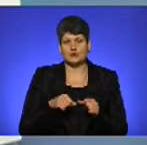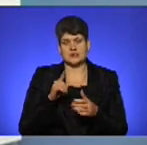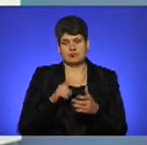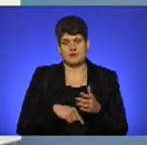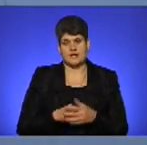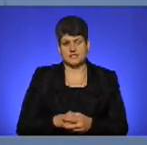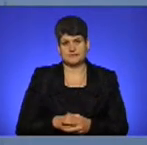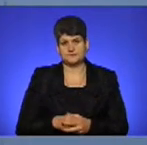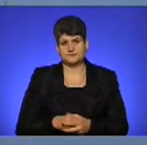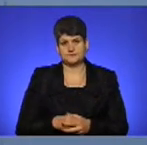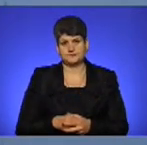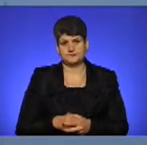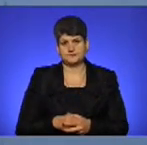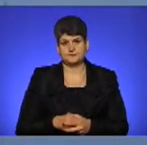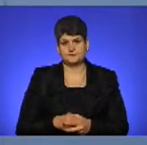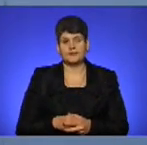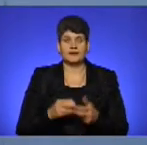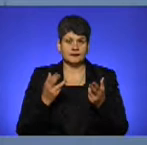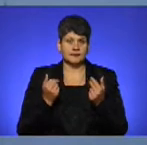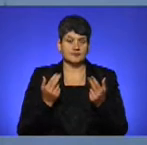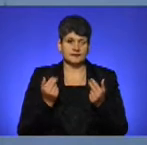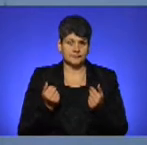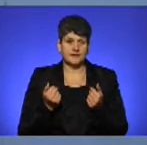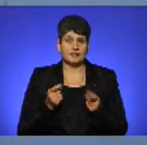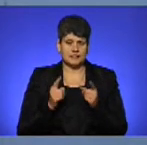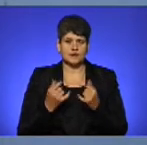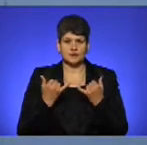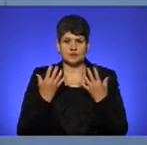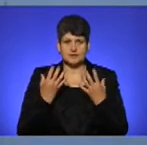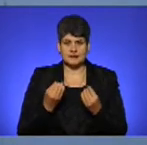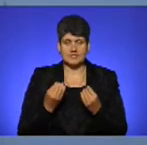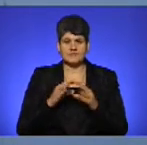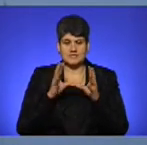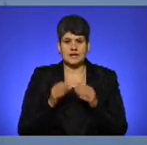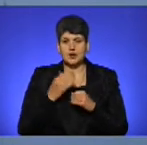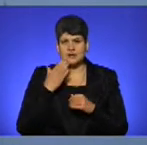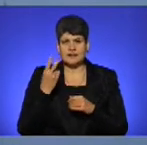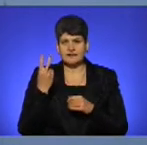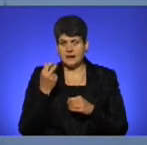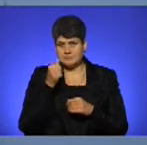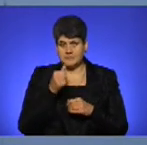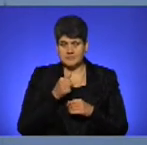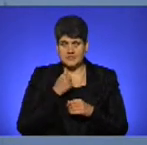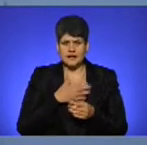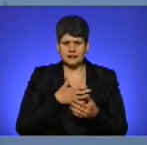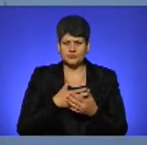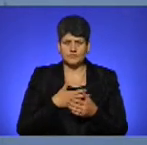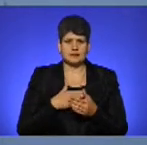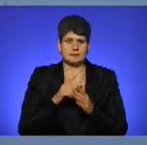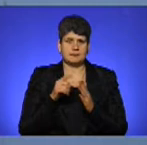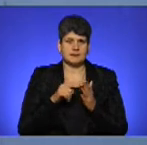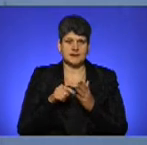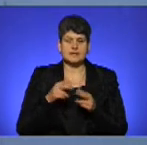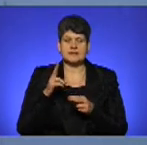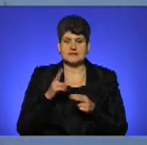сподіватися. Так, дійсно, на сьогоднішній день, взагалі, останні два місяці активізувалися питання